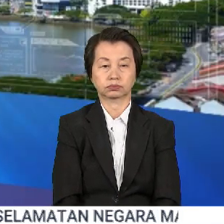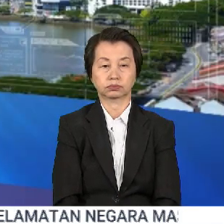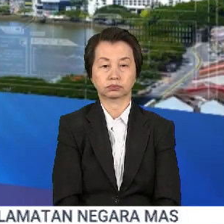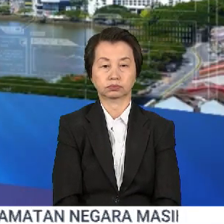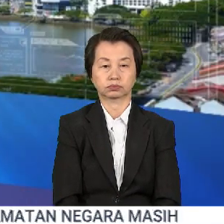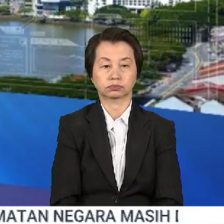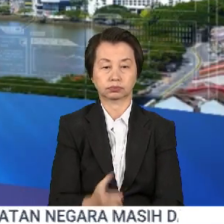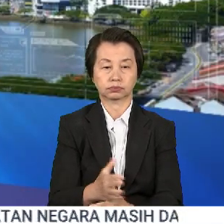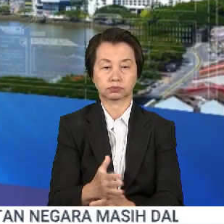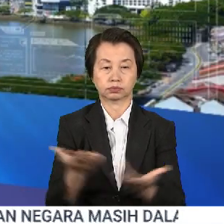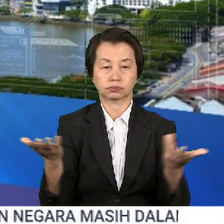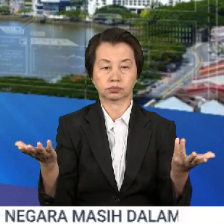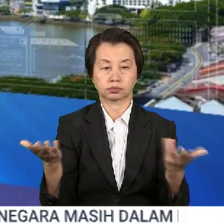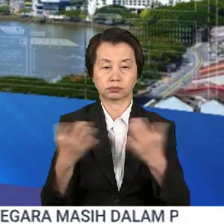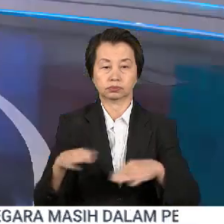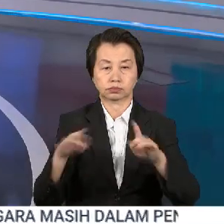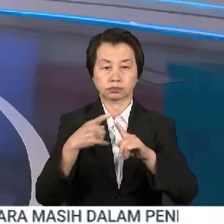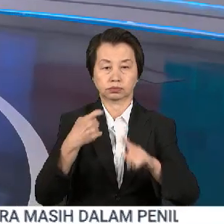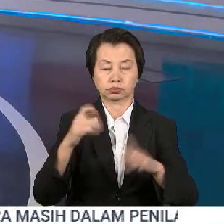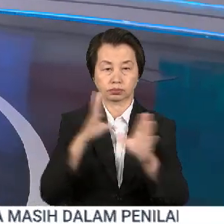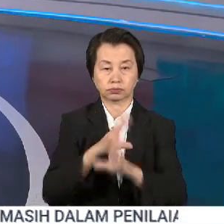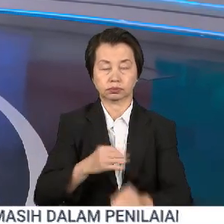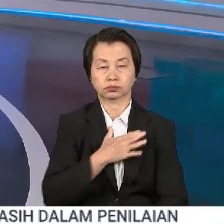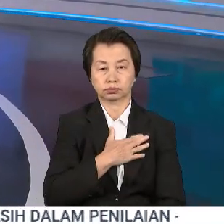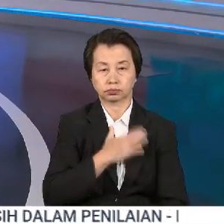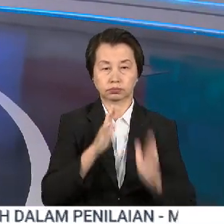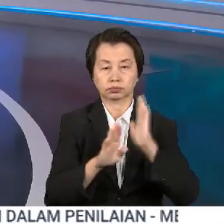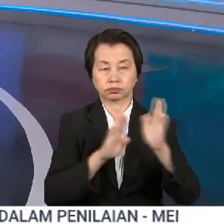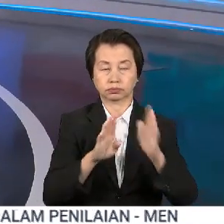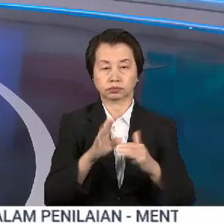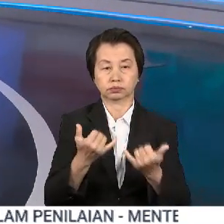Baik, saudara, perkongsian itu tadi mengakhiri berita dari Sarawak. Salam Malaysia Medani.